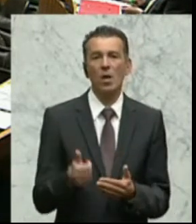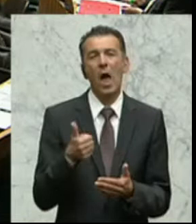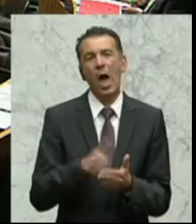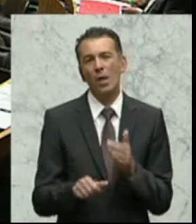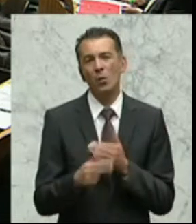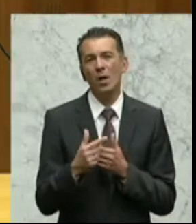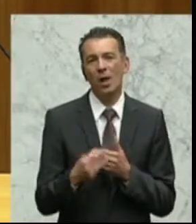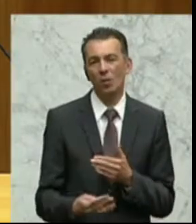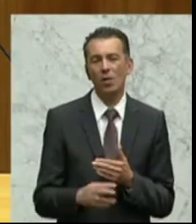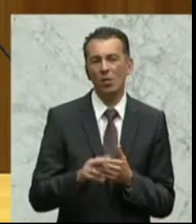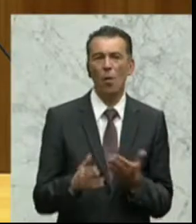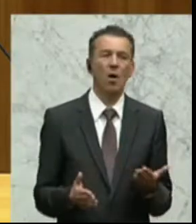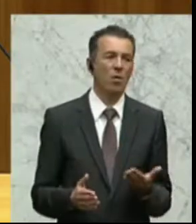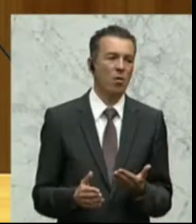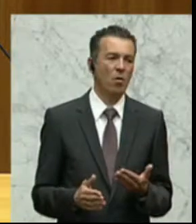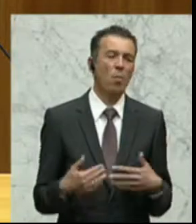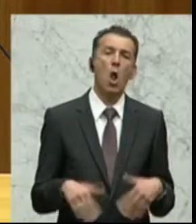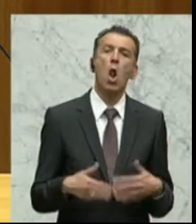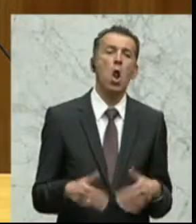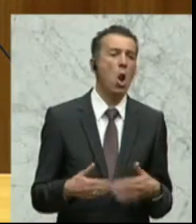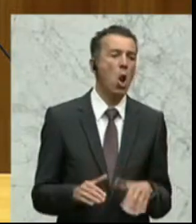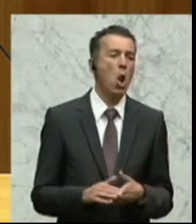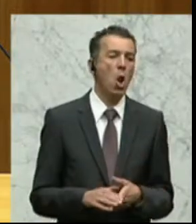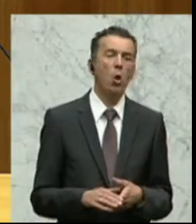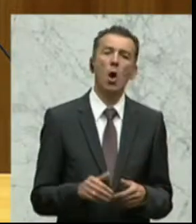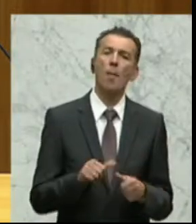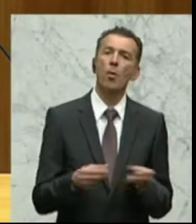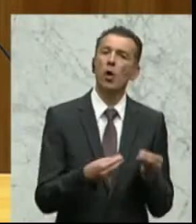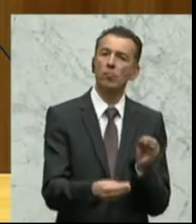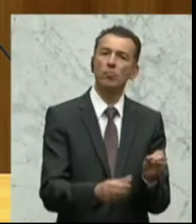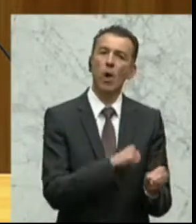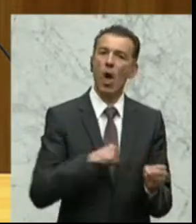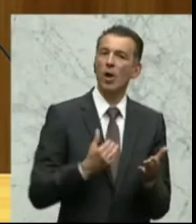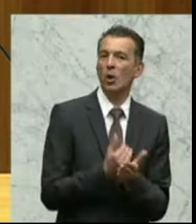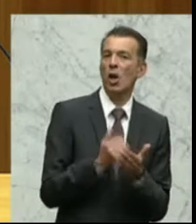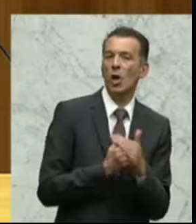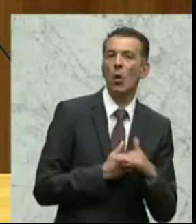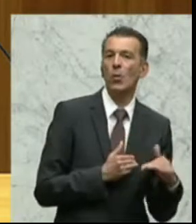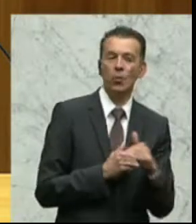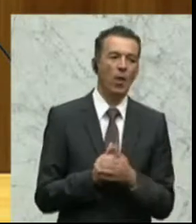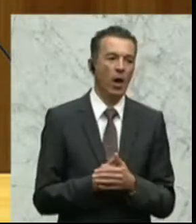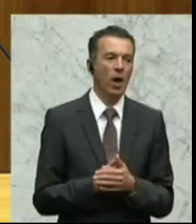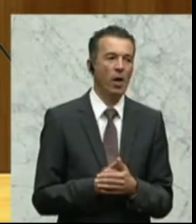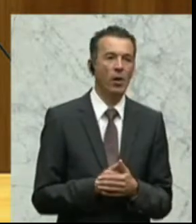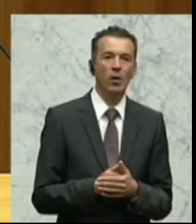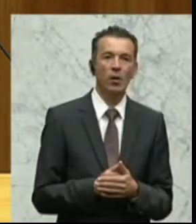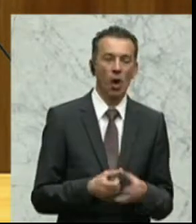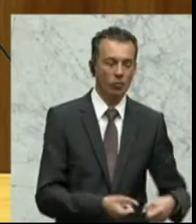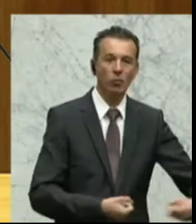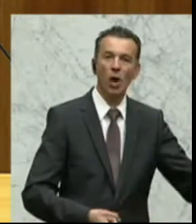Monat, aber locker Hals am Modell vorlegen, wo man im eigenen Einkommensbereich dann die Tasche groß aufmacht und